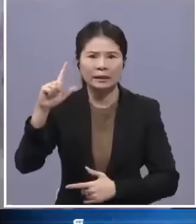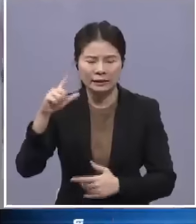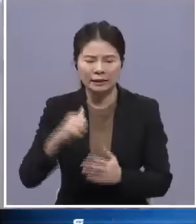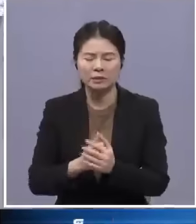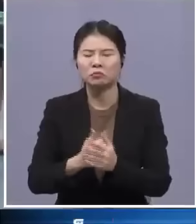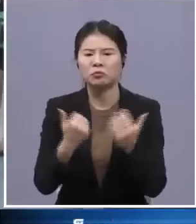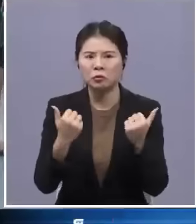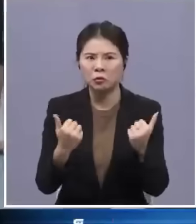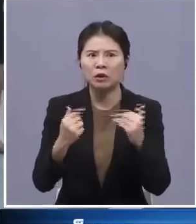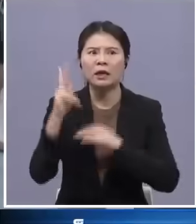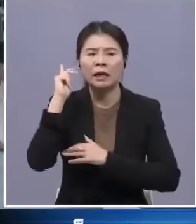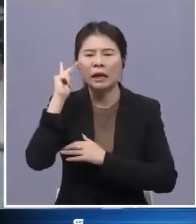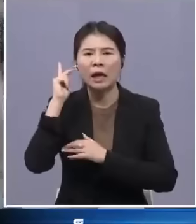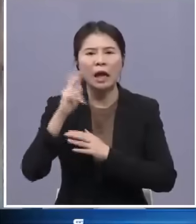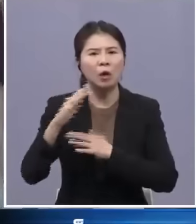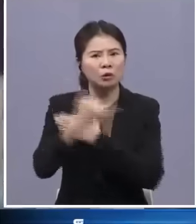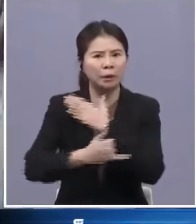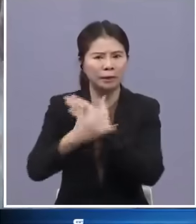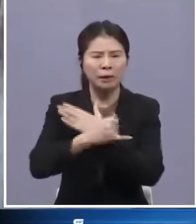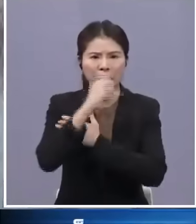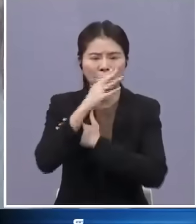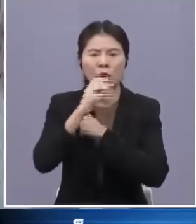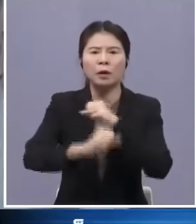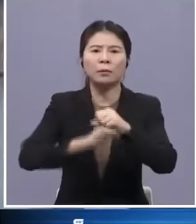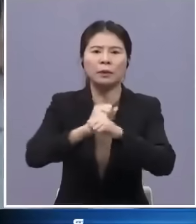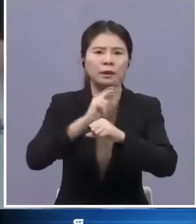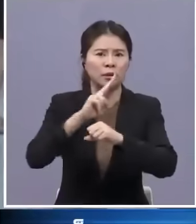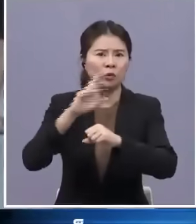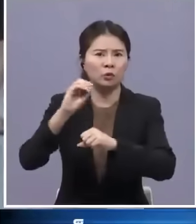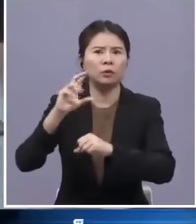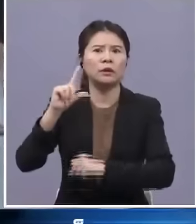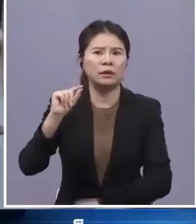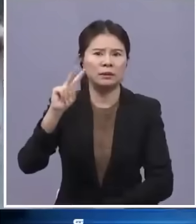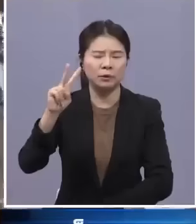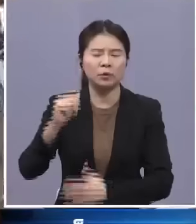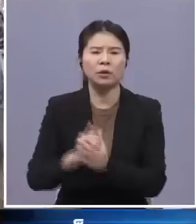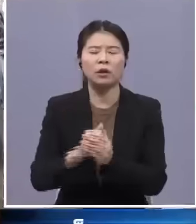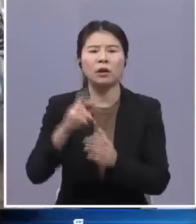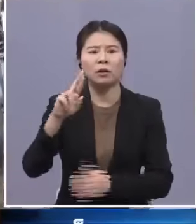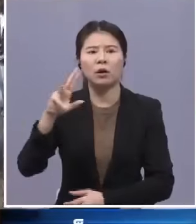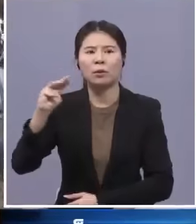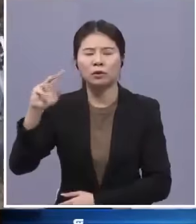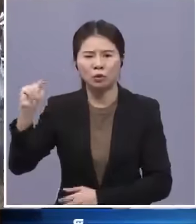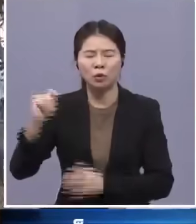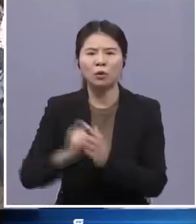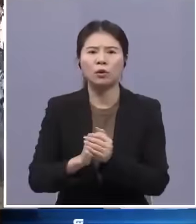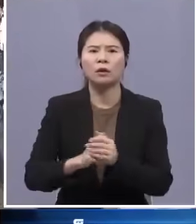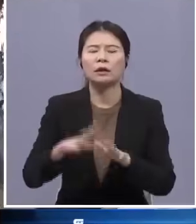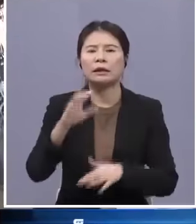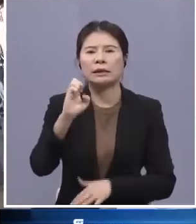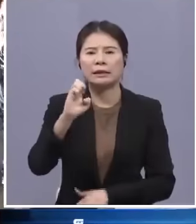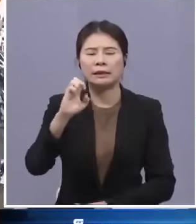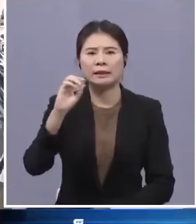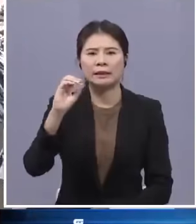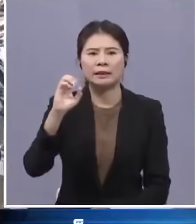กมาบอกแบบนี้ว่าเมื่อปีที่แล้วปี2022รัฐมนตรีมหาดไทยของอิตาลีนี่เขาประกาศว่ายุติแล้วนะครับ